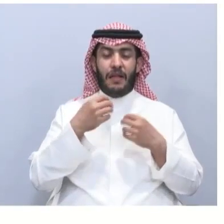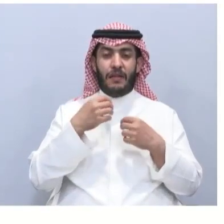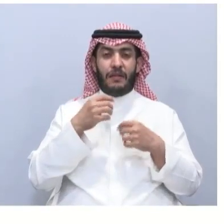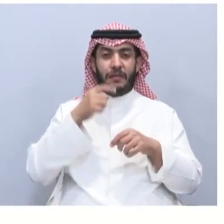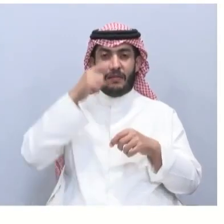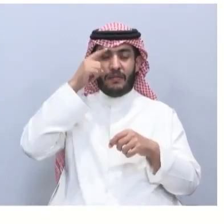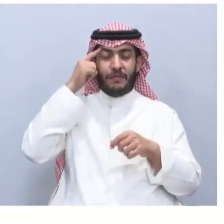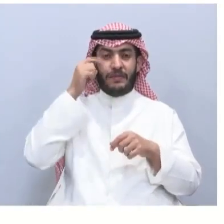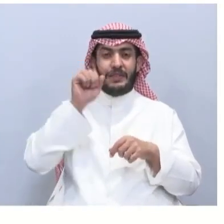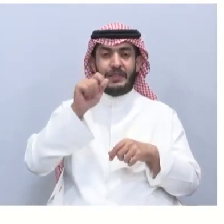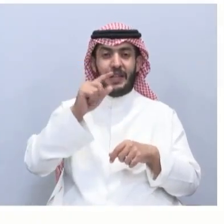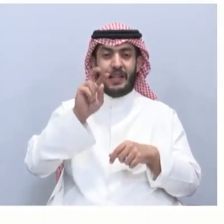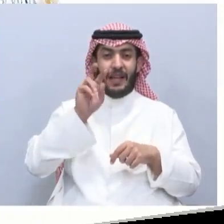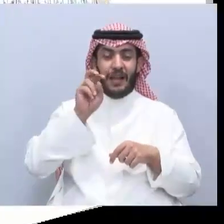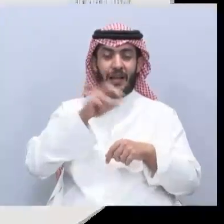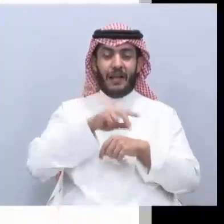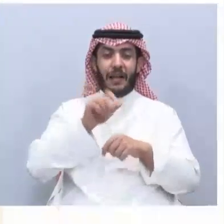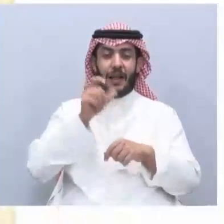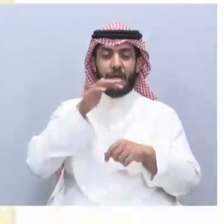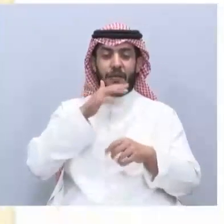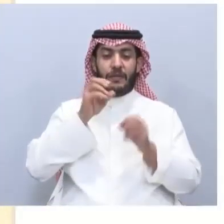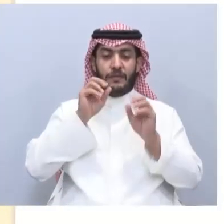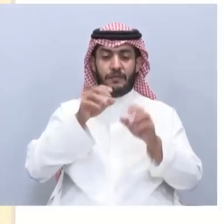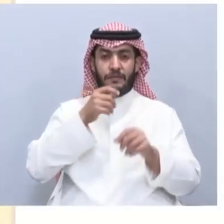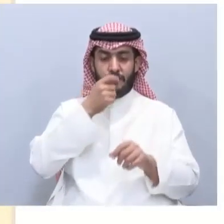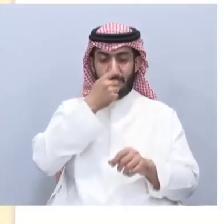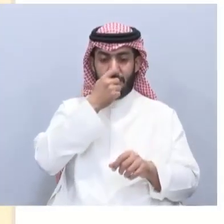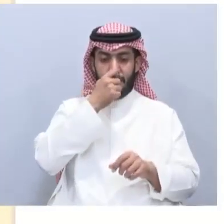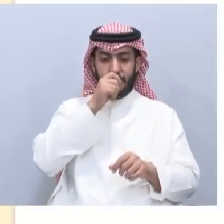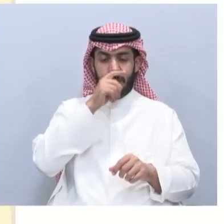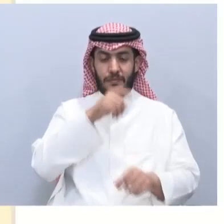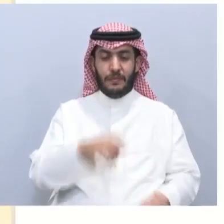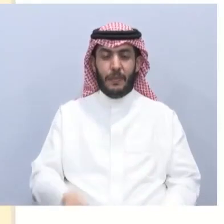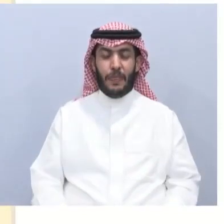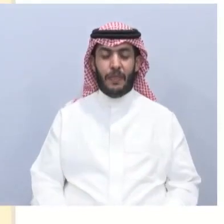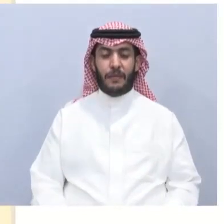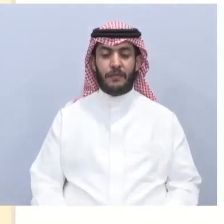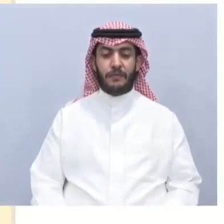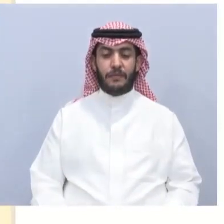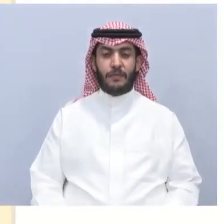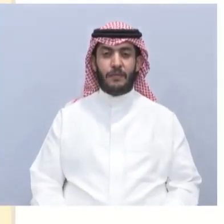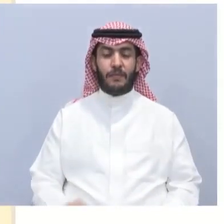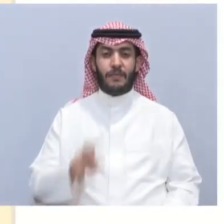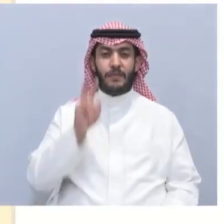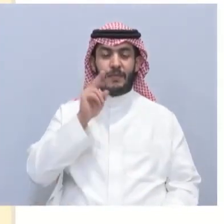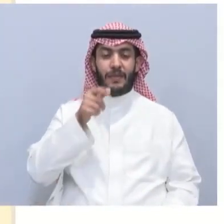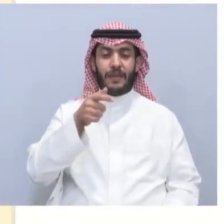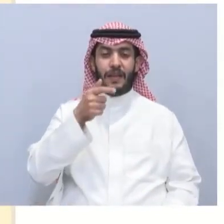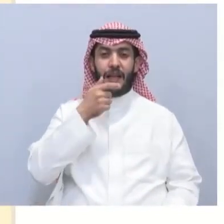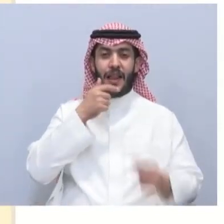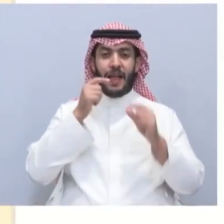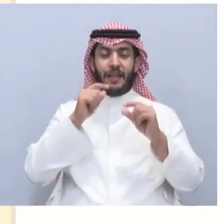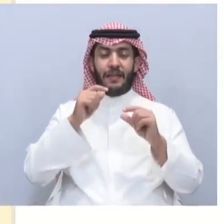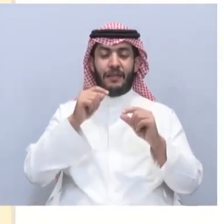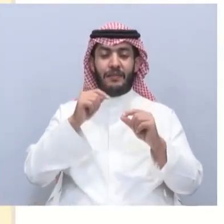اما ان كان صدقه فان النبي صلى الله عليه وسلم كان لا ياكله تعالوا لكي نقرا هذا